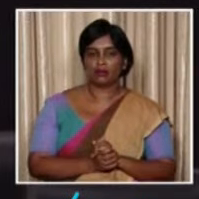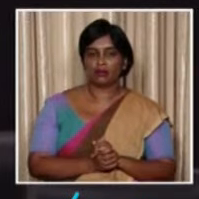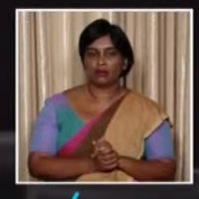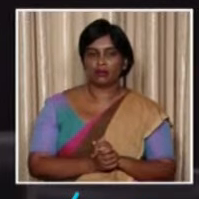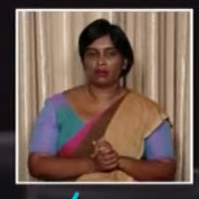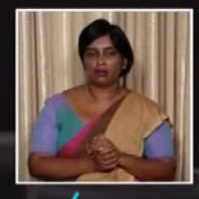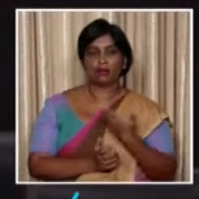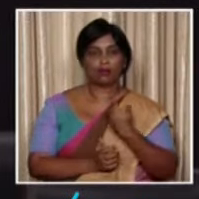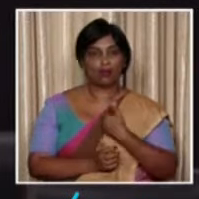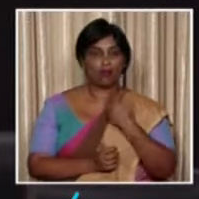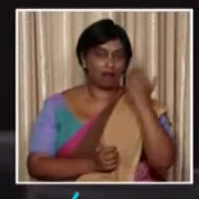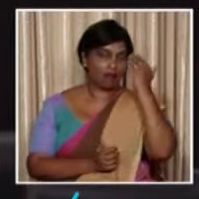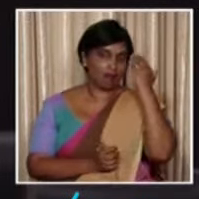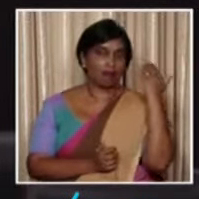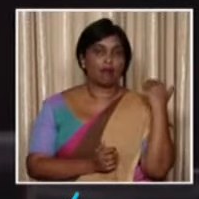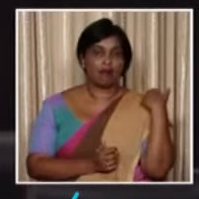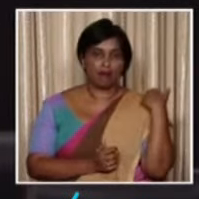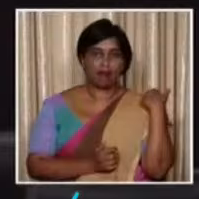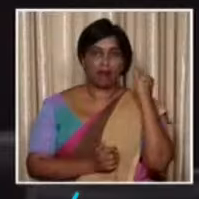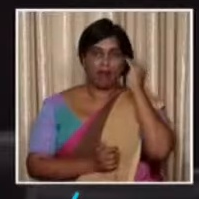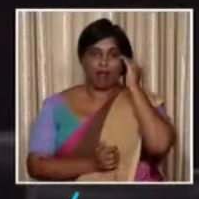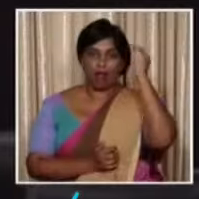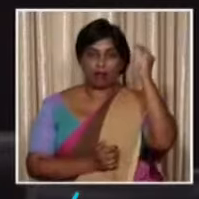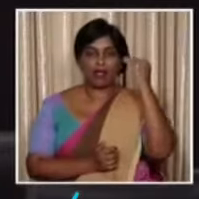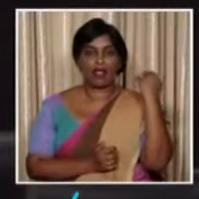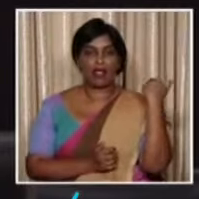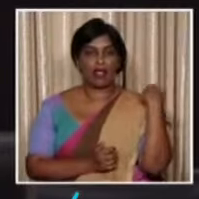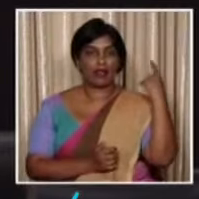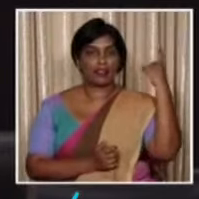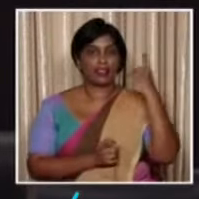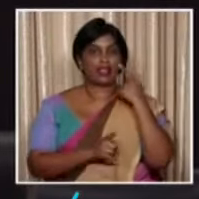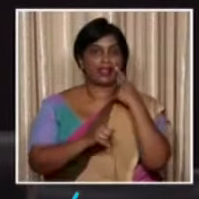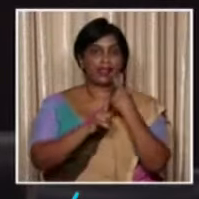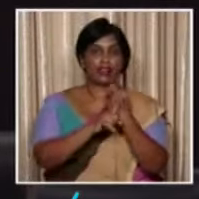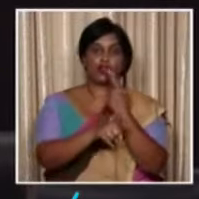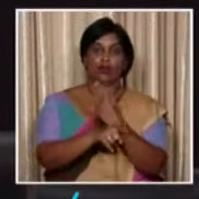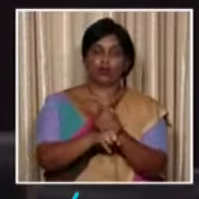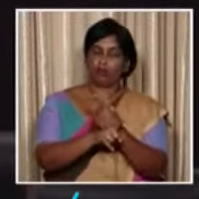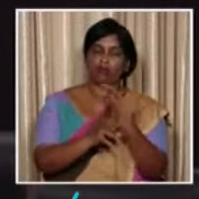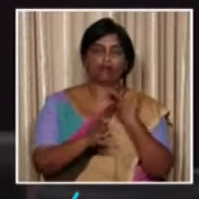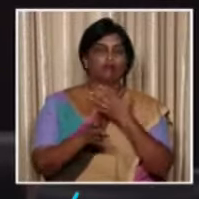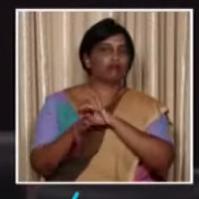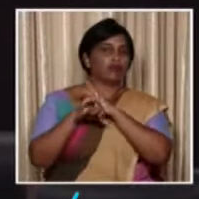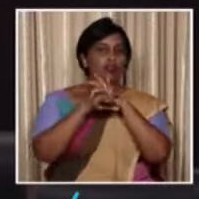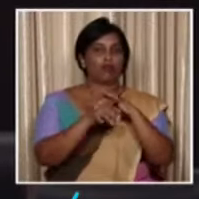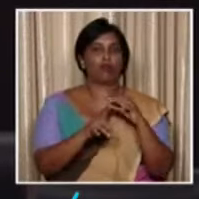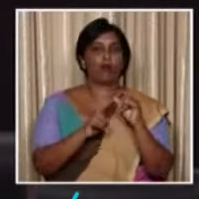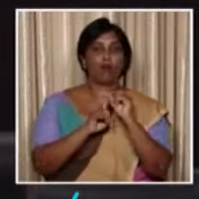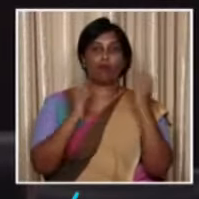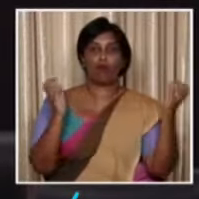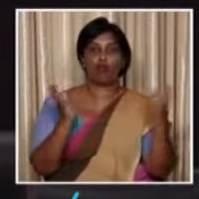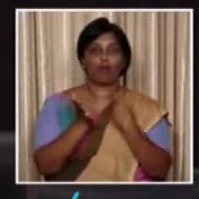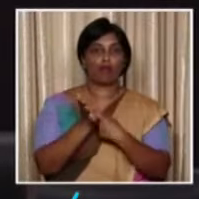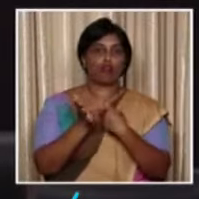इतन दी मगे मैनियान अक्कट सह अय्यट महानुवर उगन्नत दी अपे वारंगिया पोलोन्नरु राजकीय विद्यालय